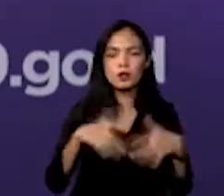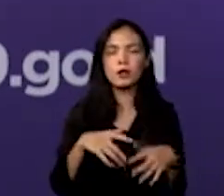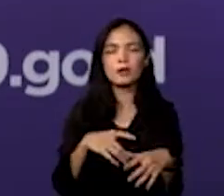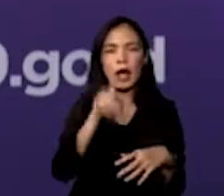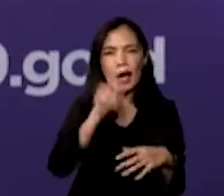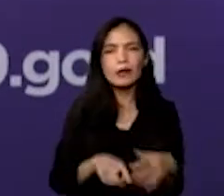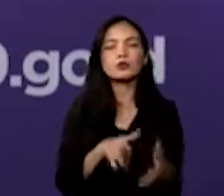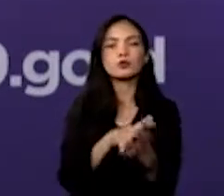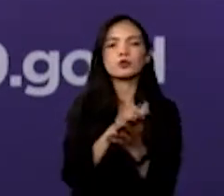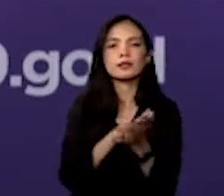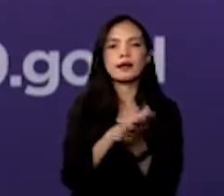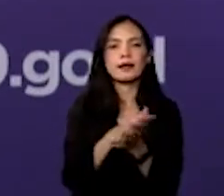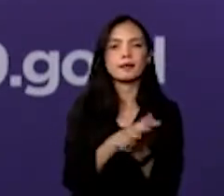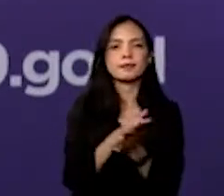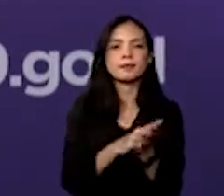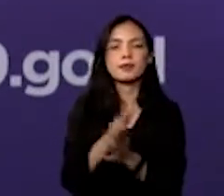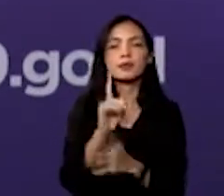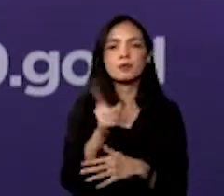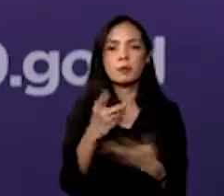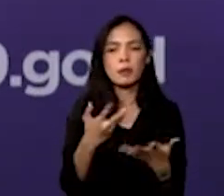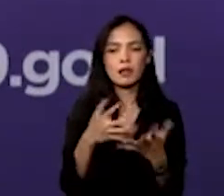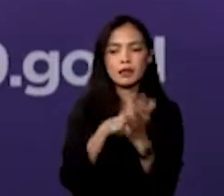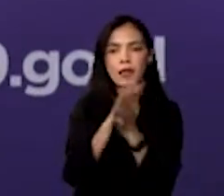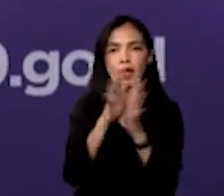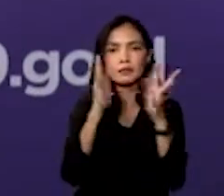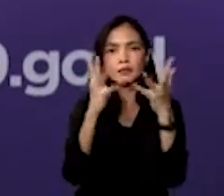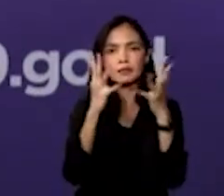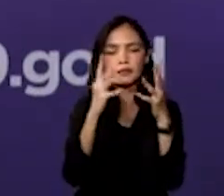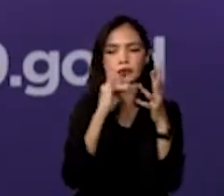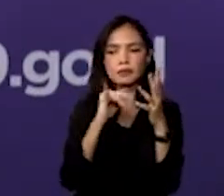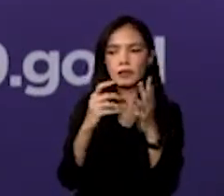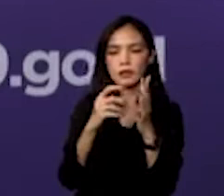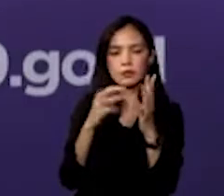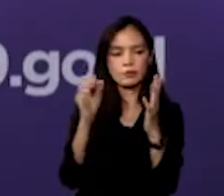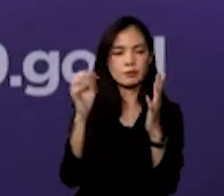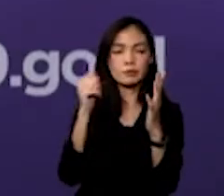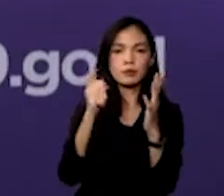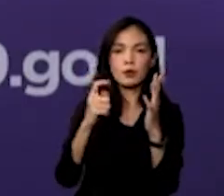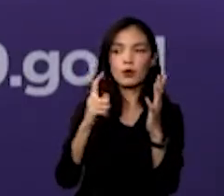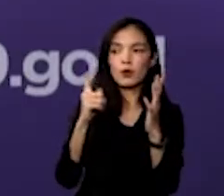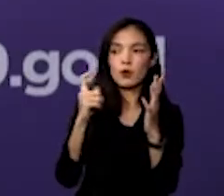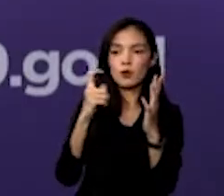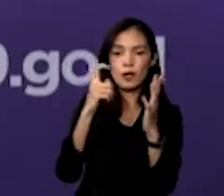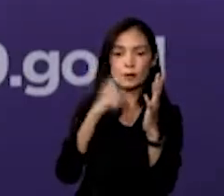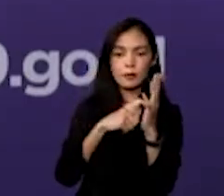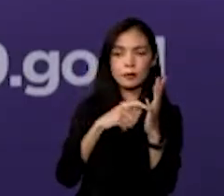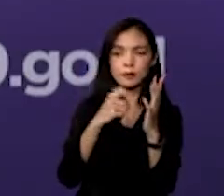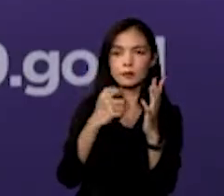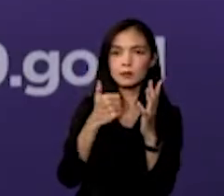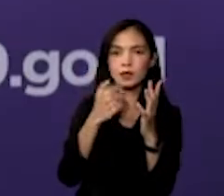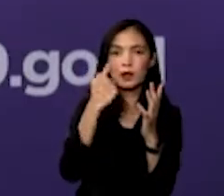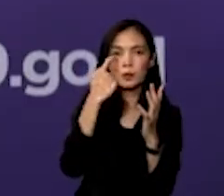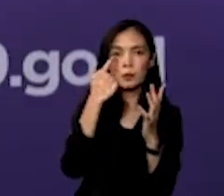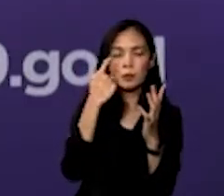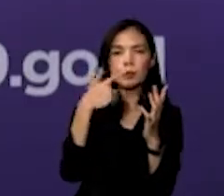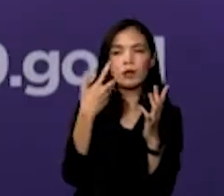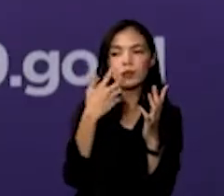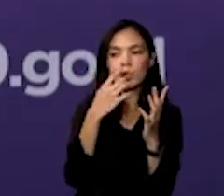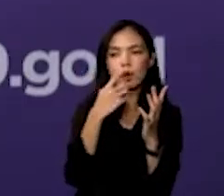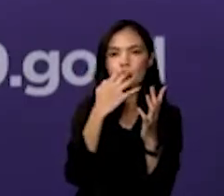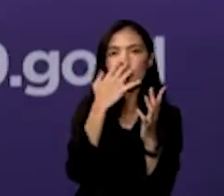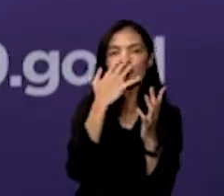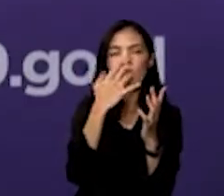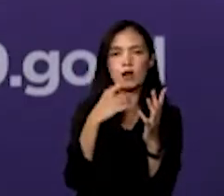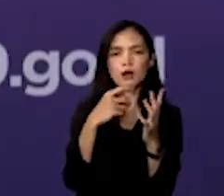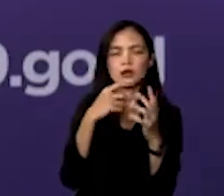tangan karena tangan ini nanti kan covid itu masuknya lewat pernafasan atau lewat mata ucak-ucak